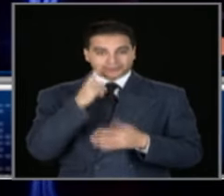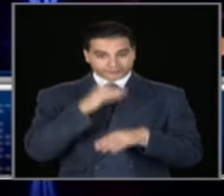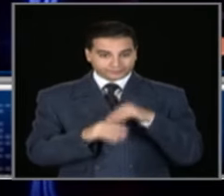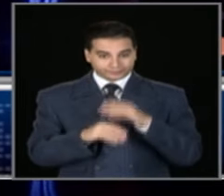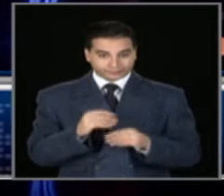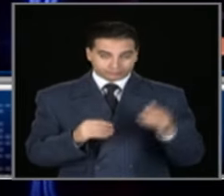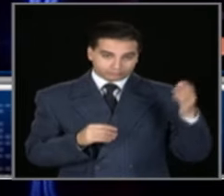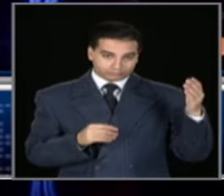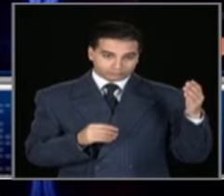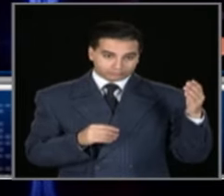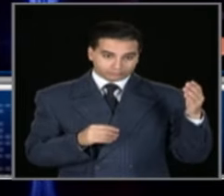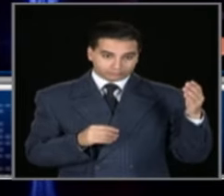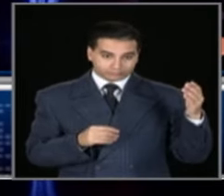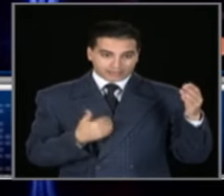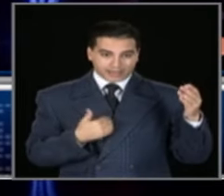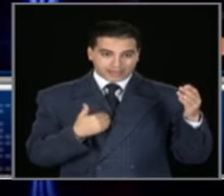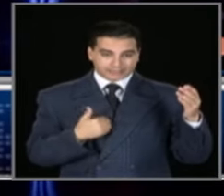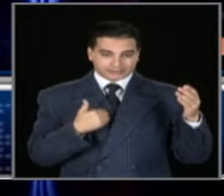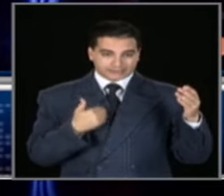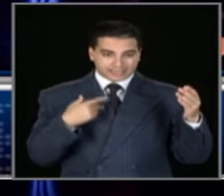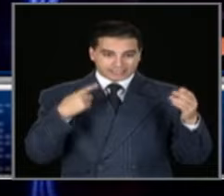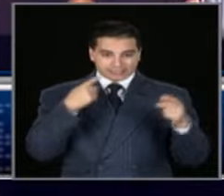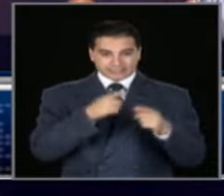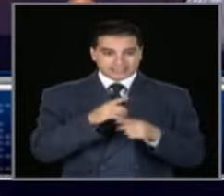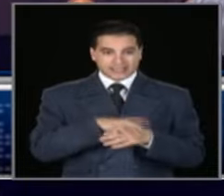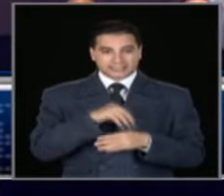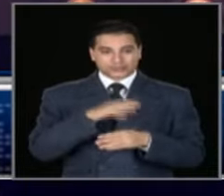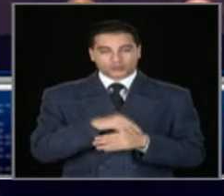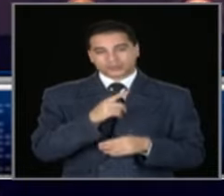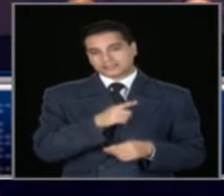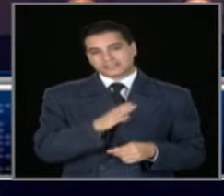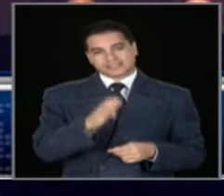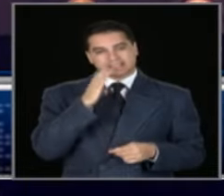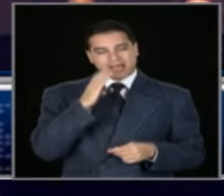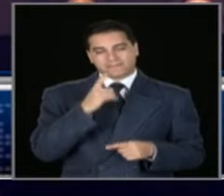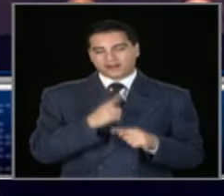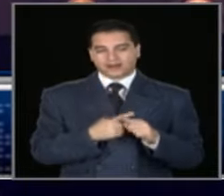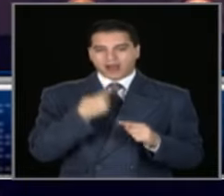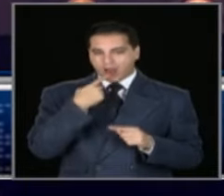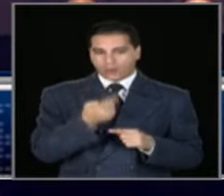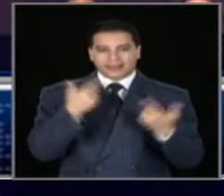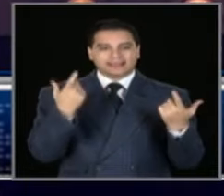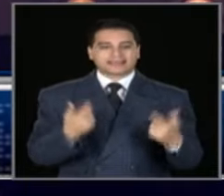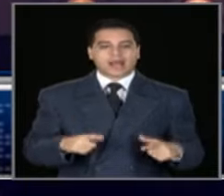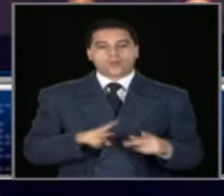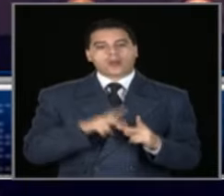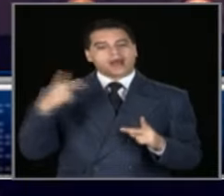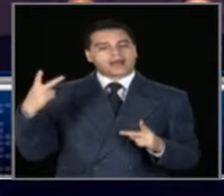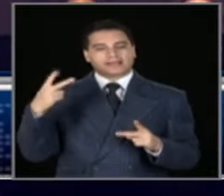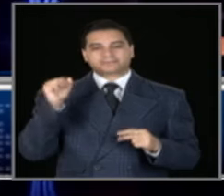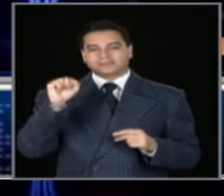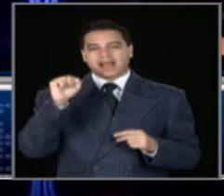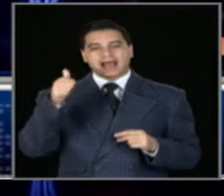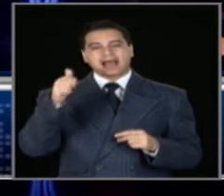ممكن تبقى ايه؟ انا حاسس ان انا قريت الاسم في السويد. السويد كنا هنقول دوله